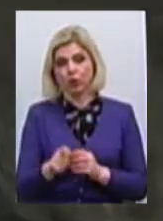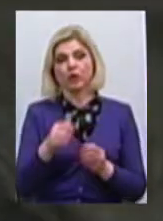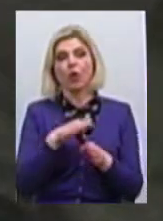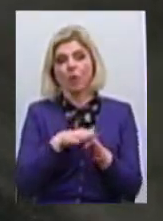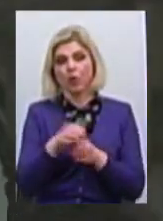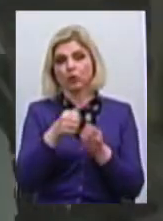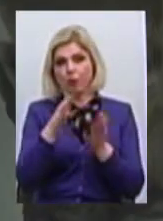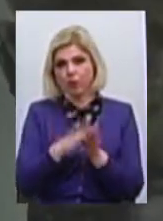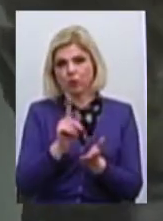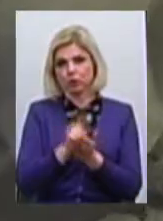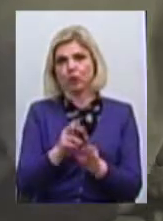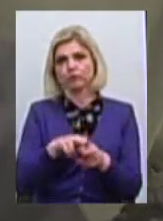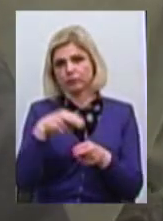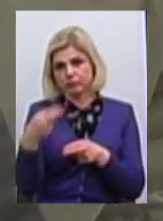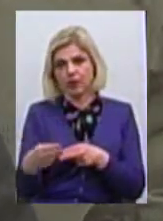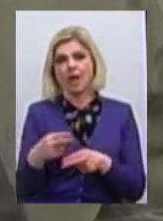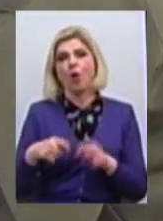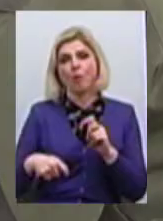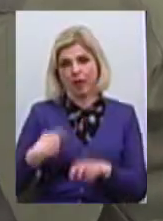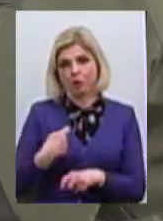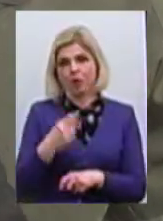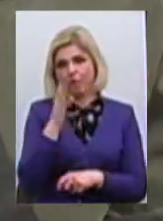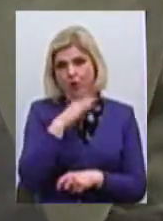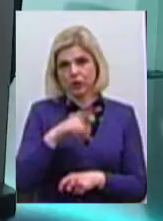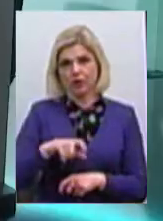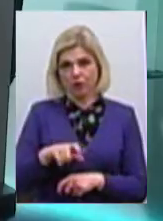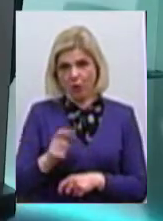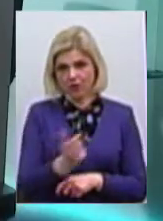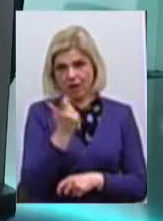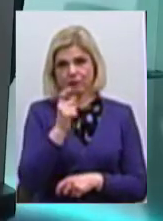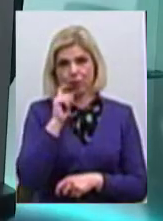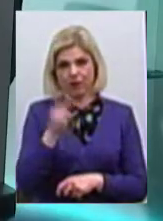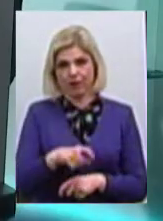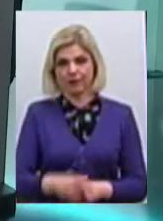обсязі відшкодувати збитки, завдані водному господарству України.